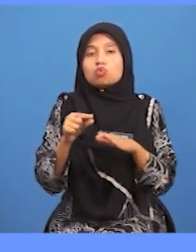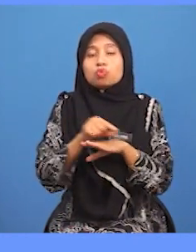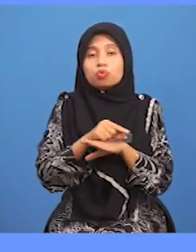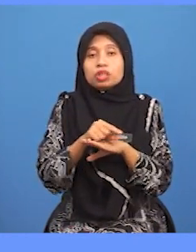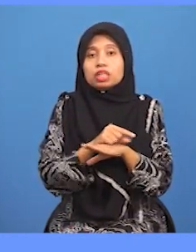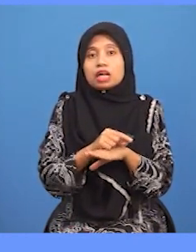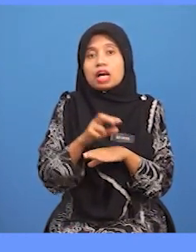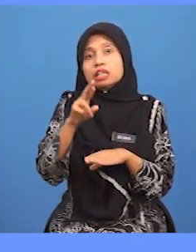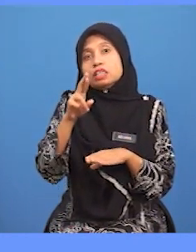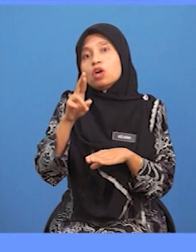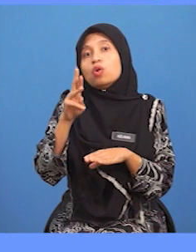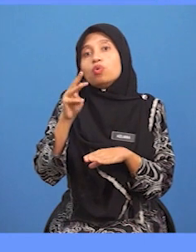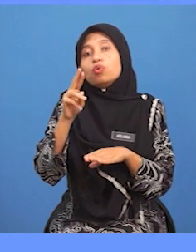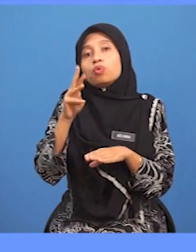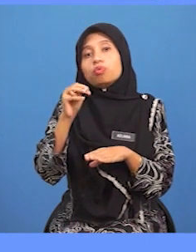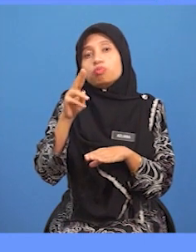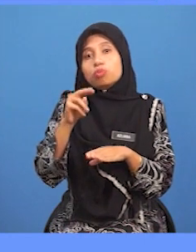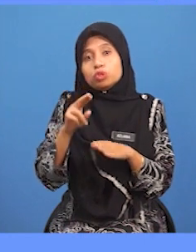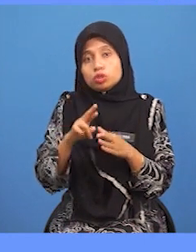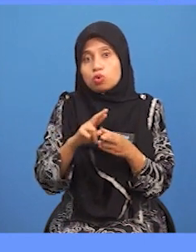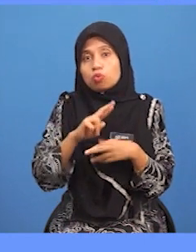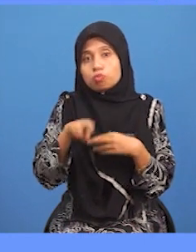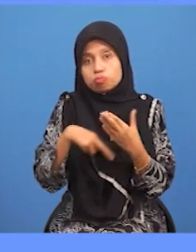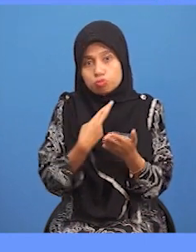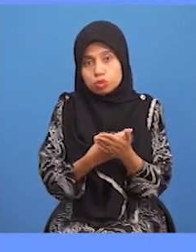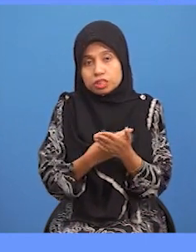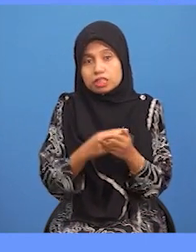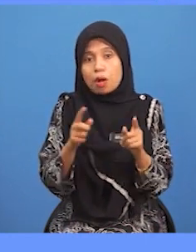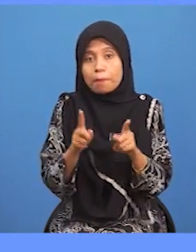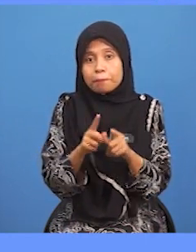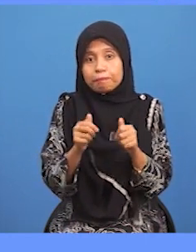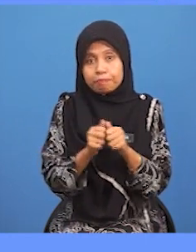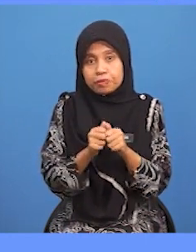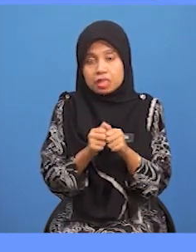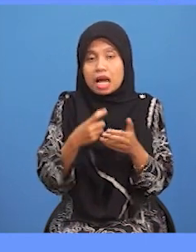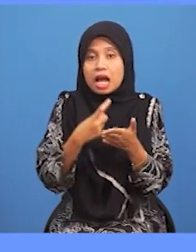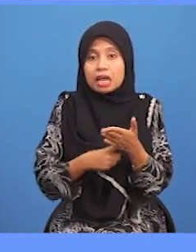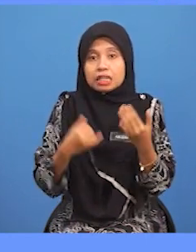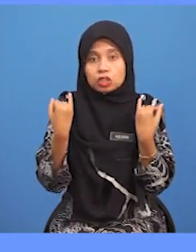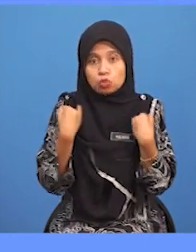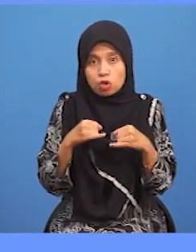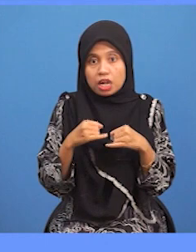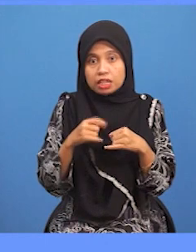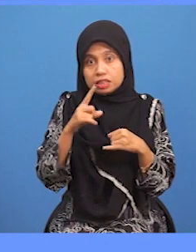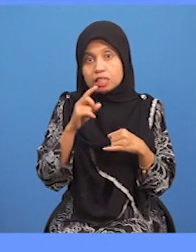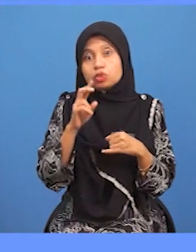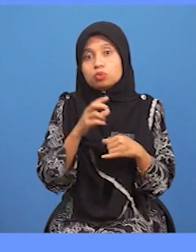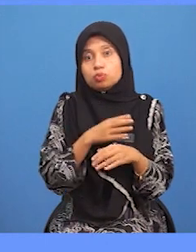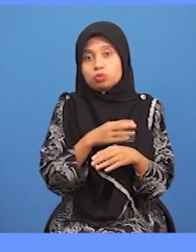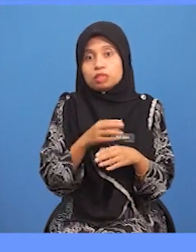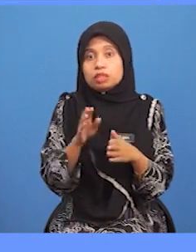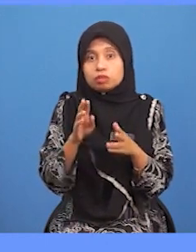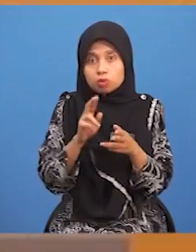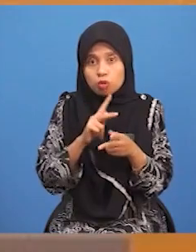menggunakan rumus seperti berikut. Margin caruman seunit sama dengan harga jualan seunit tolak kos berubah